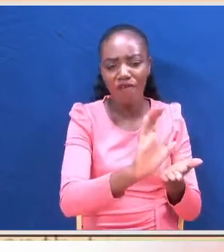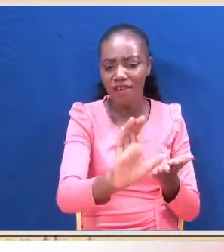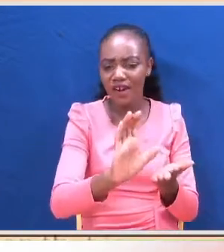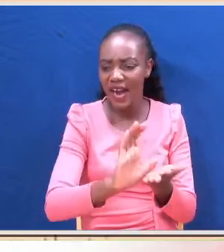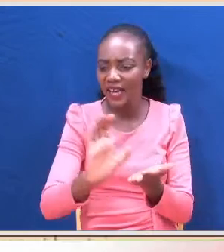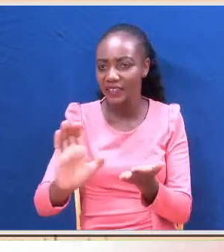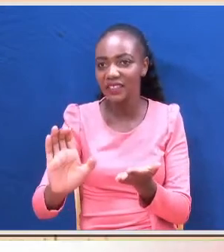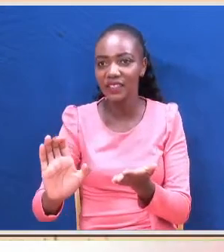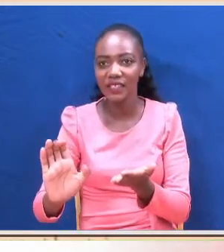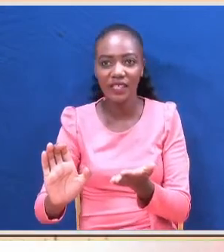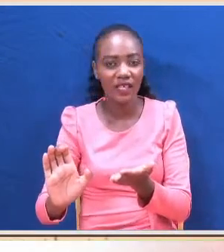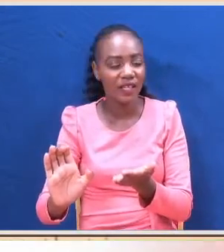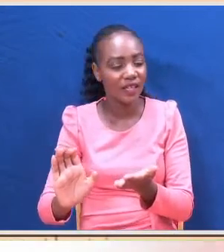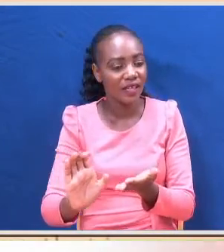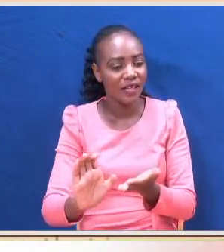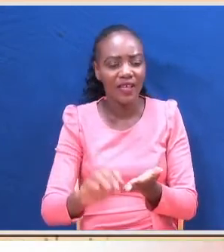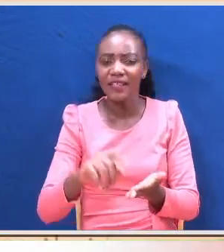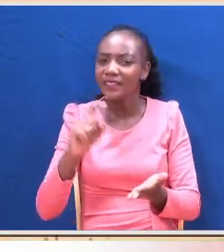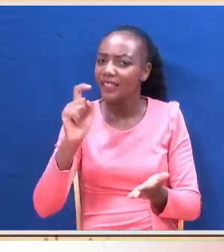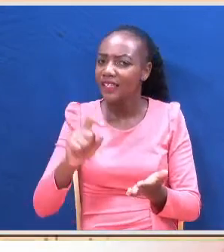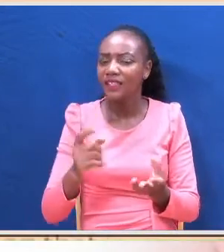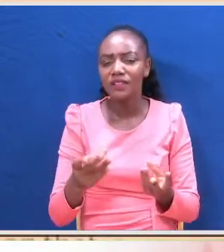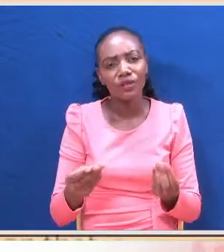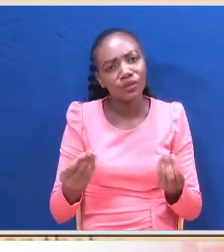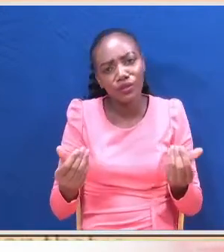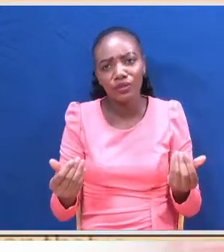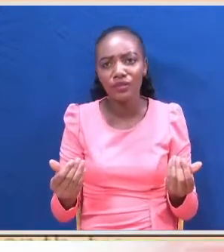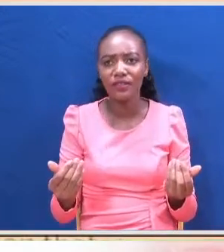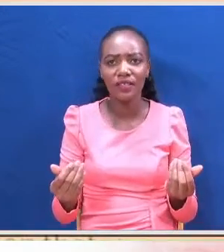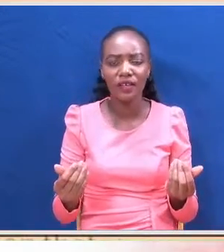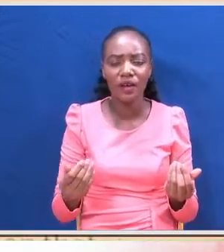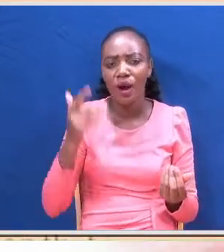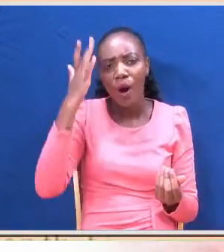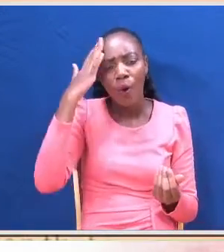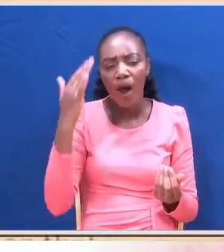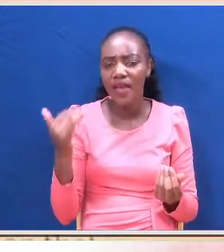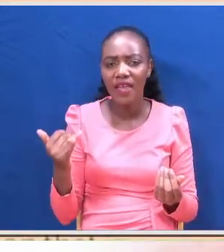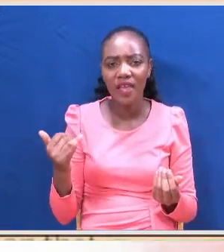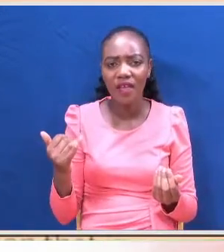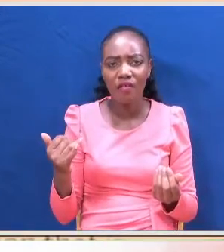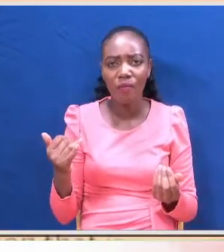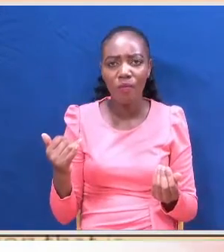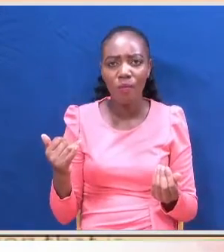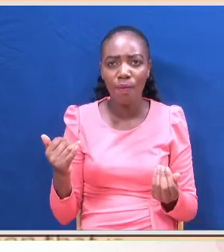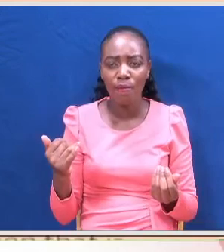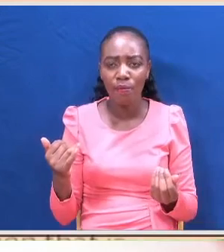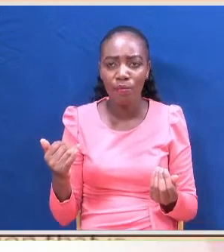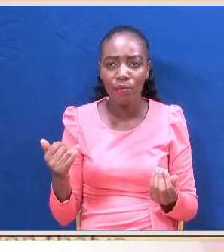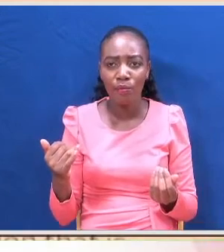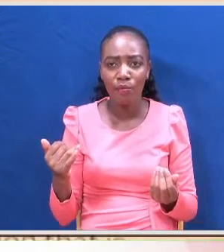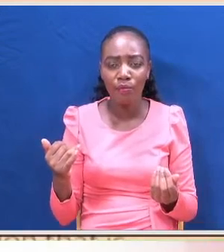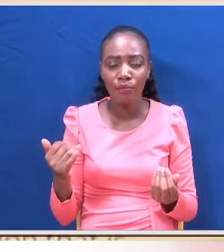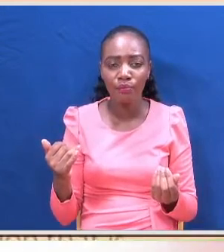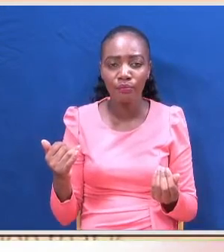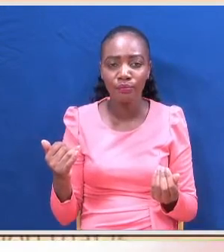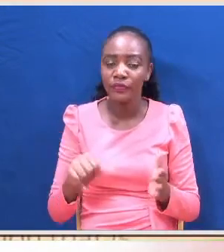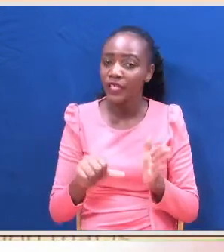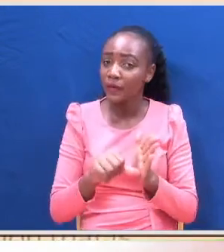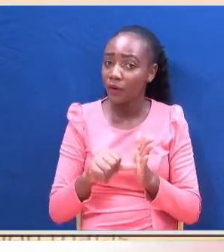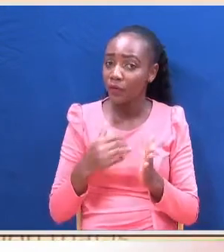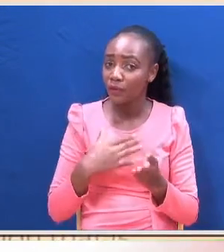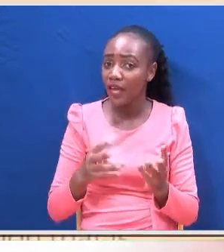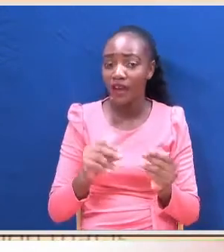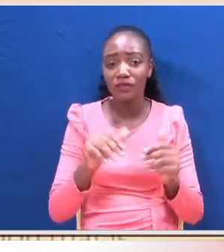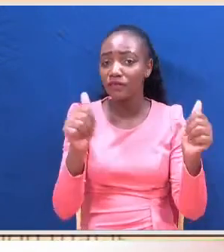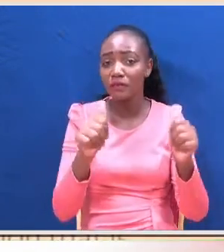other drastic actions since negotiations seem not to be heeded.